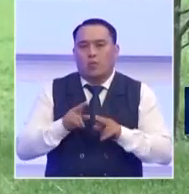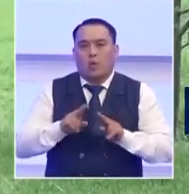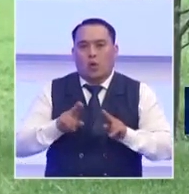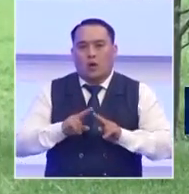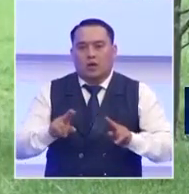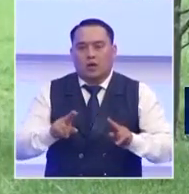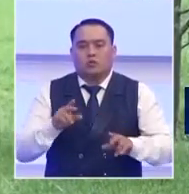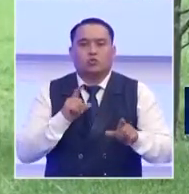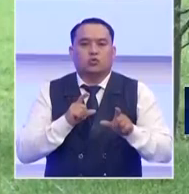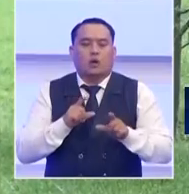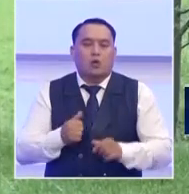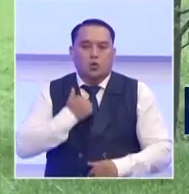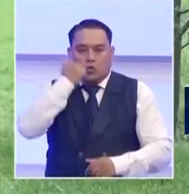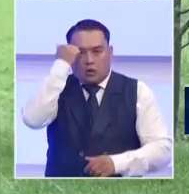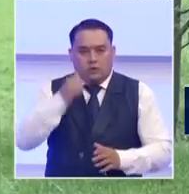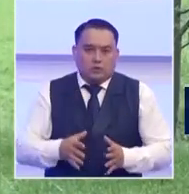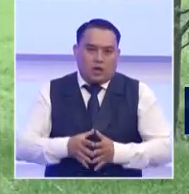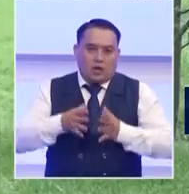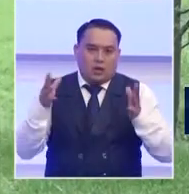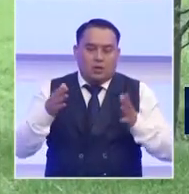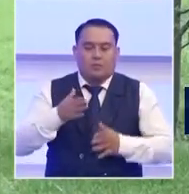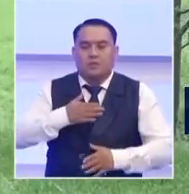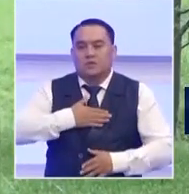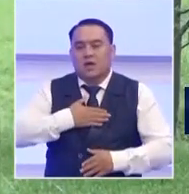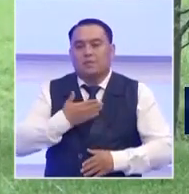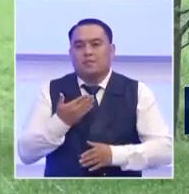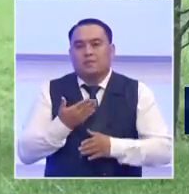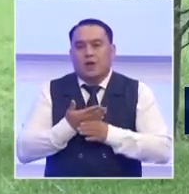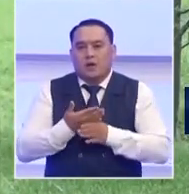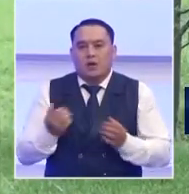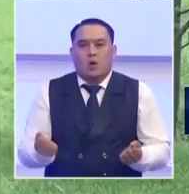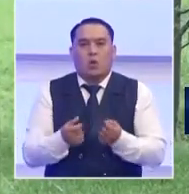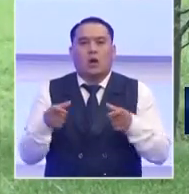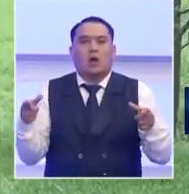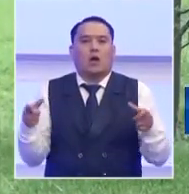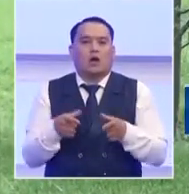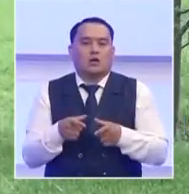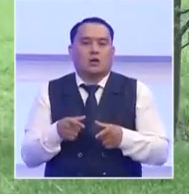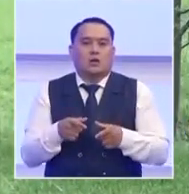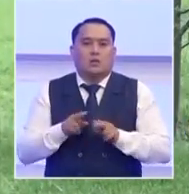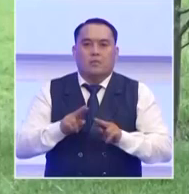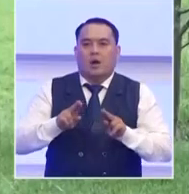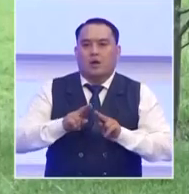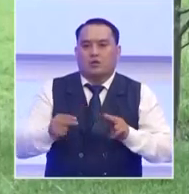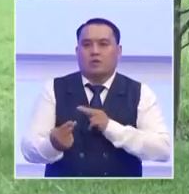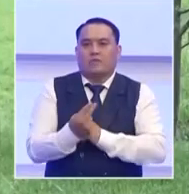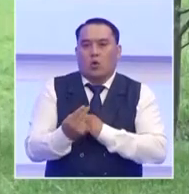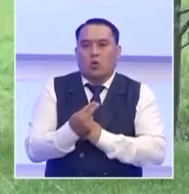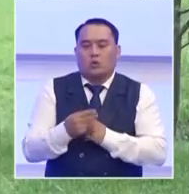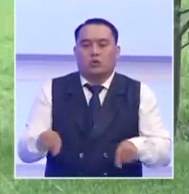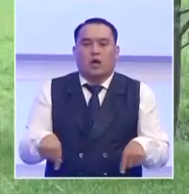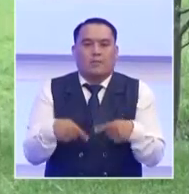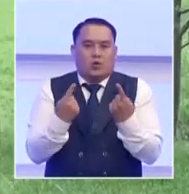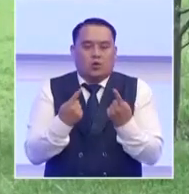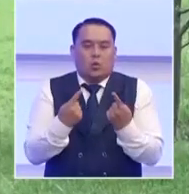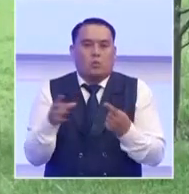мұғалімдеріме, яғни ұстаздарыма алғысымды айтам. Олар бізге, яғни карантин кезінде де үздіксіз білім берді және қарым қабілетімізді